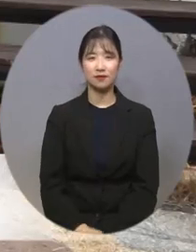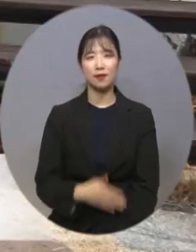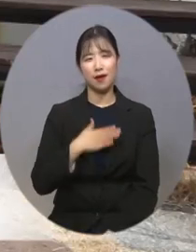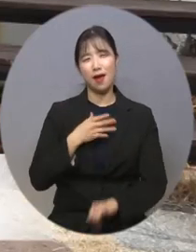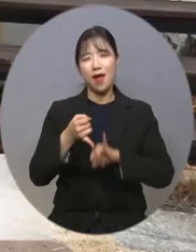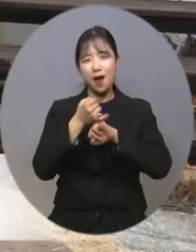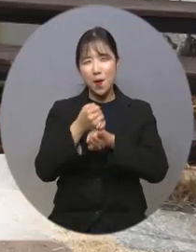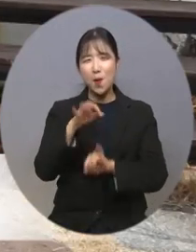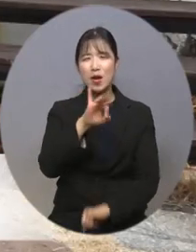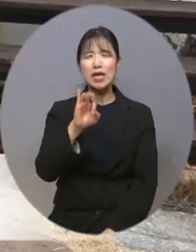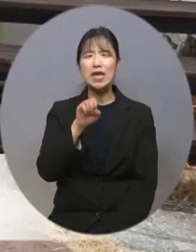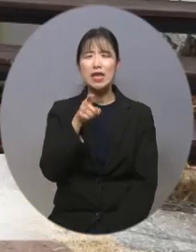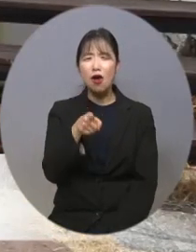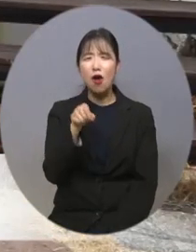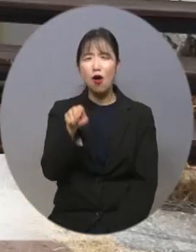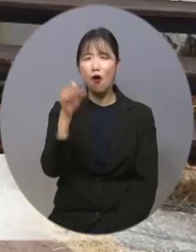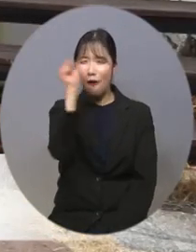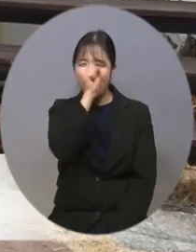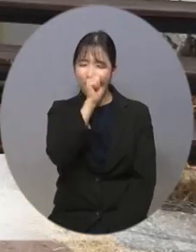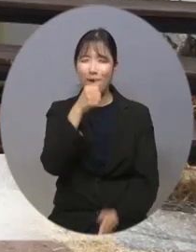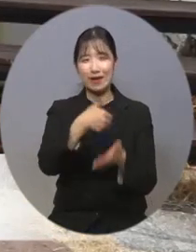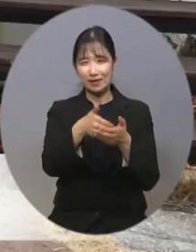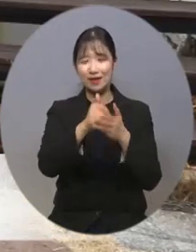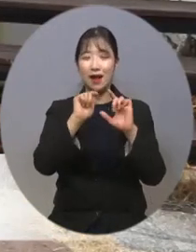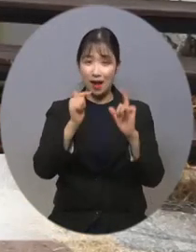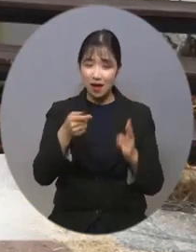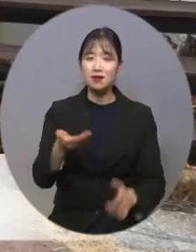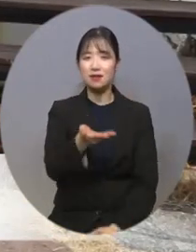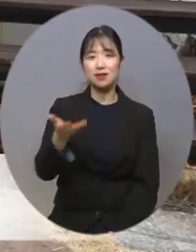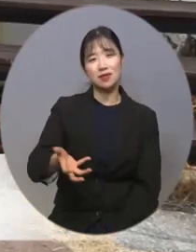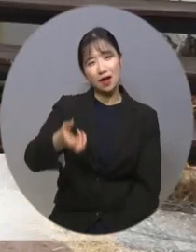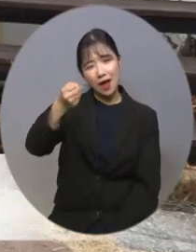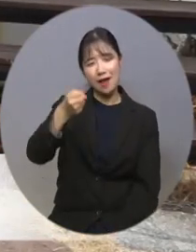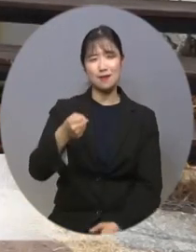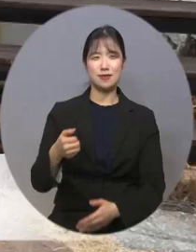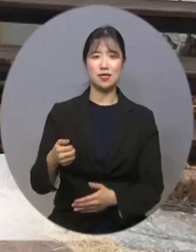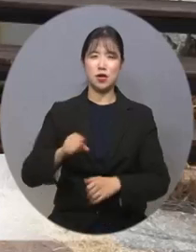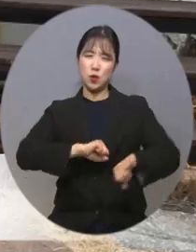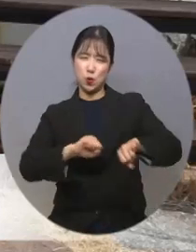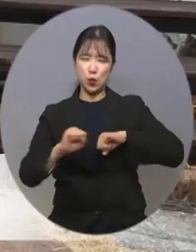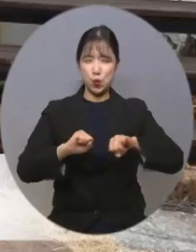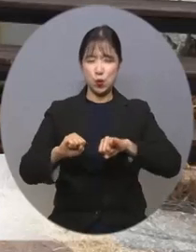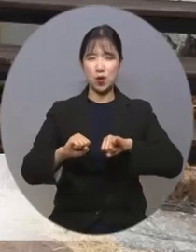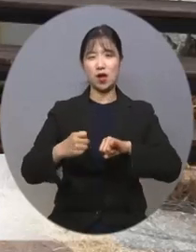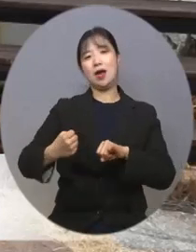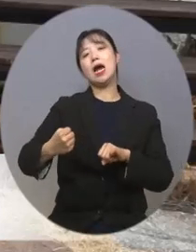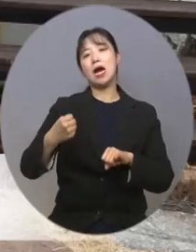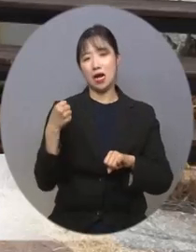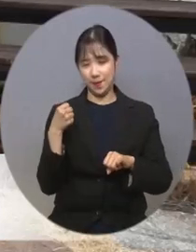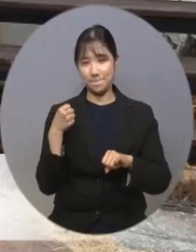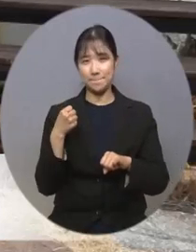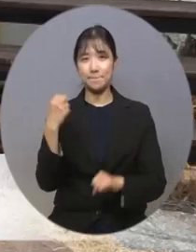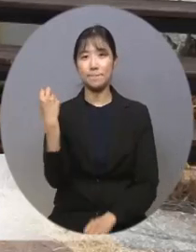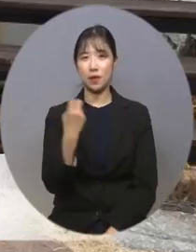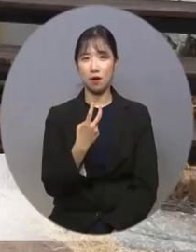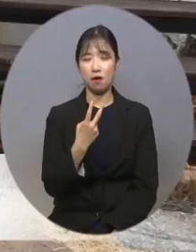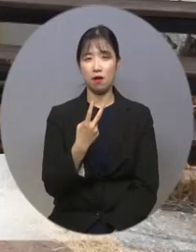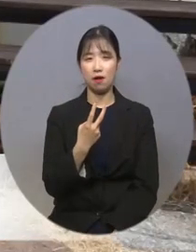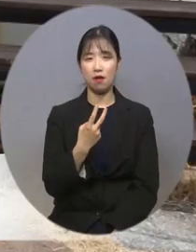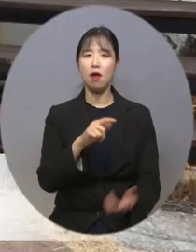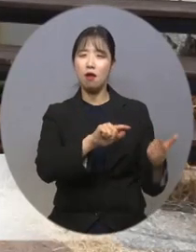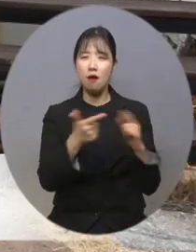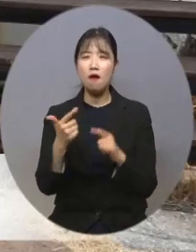잉어를 그리려고 그런 것은 아니고 그들이 가지고 있는 그 역동성이나 또는 힘 또는 여러